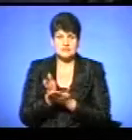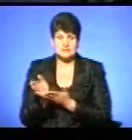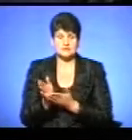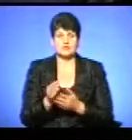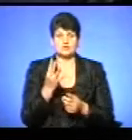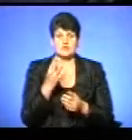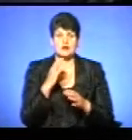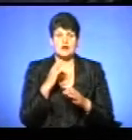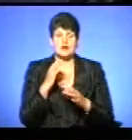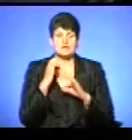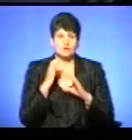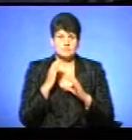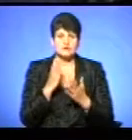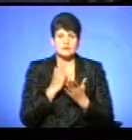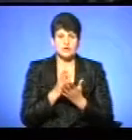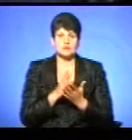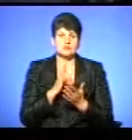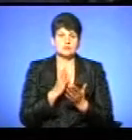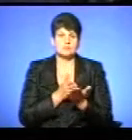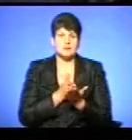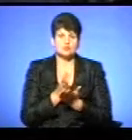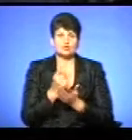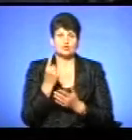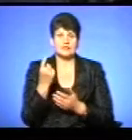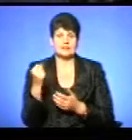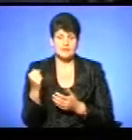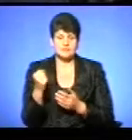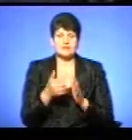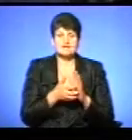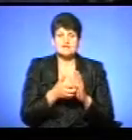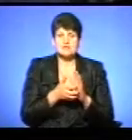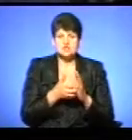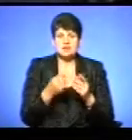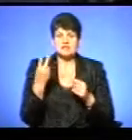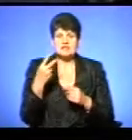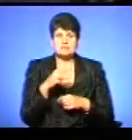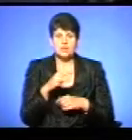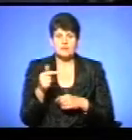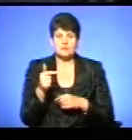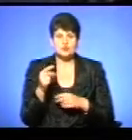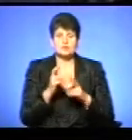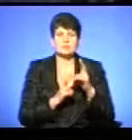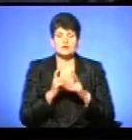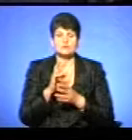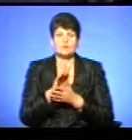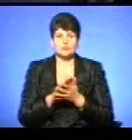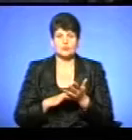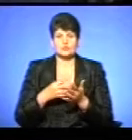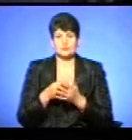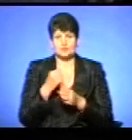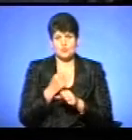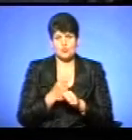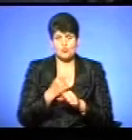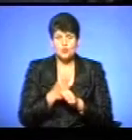1А. За словами директора підприємства Андрія Мастюха, не вистачає 20 мільйонів гривень, аби підприємство продовжило свою